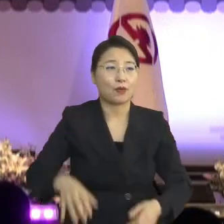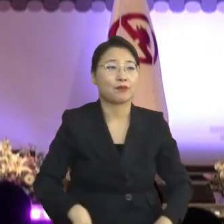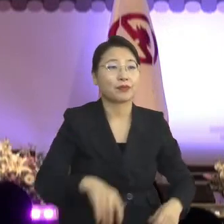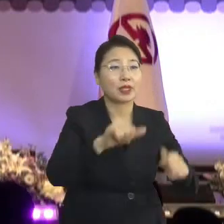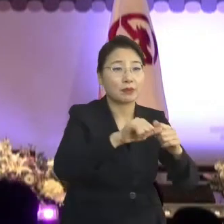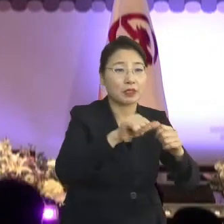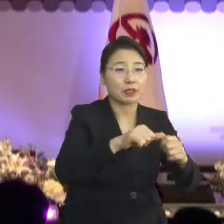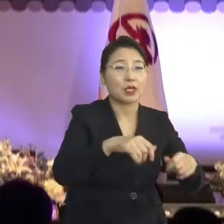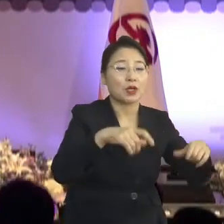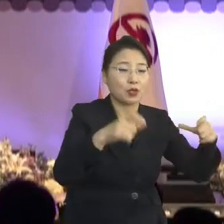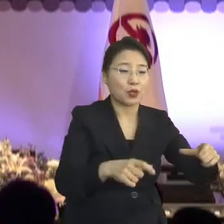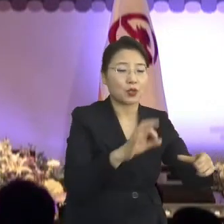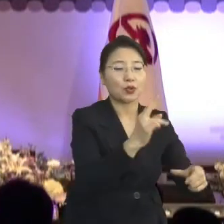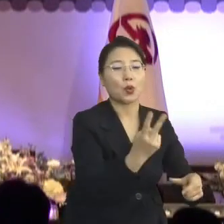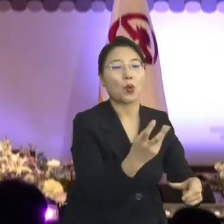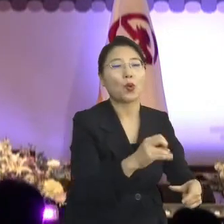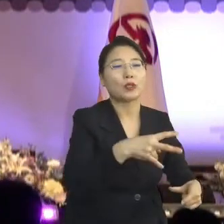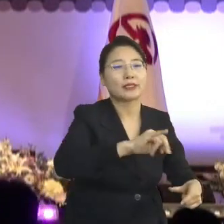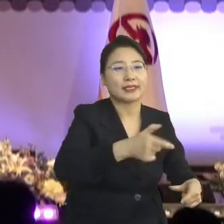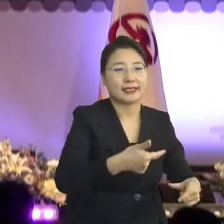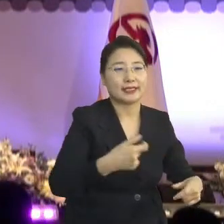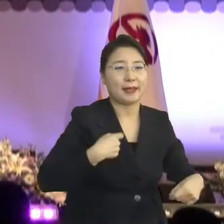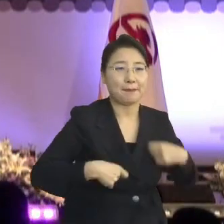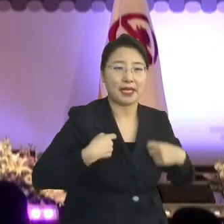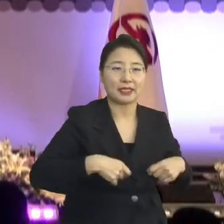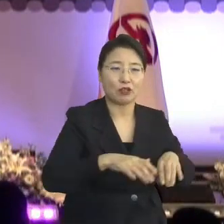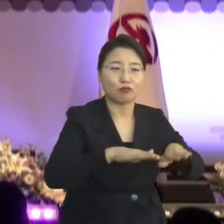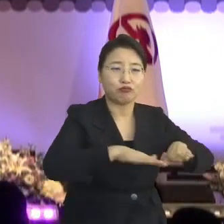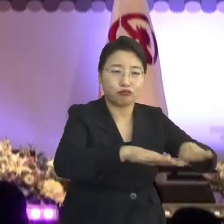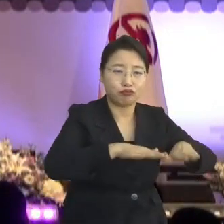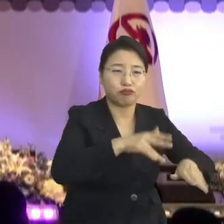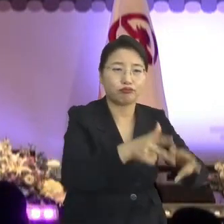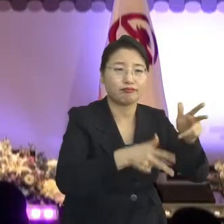용신지역입니다. 패션봉제산업을 육성하겠습니다.